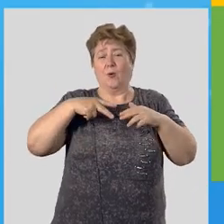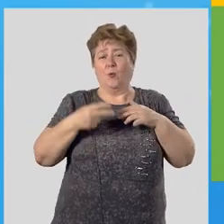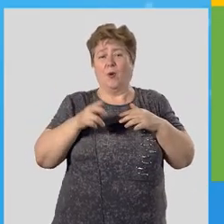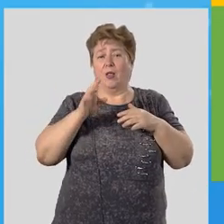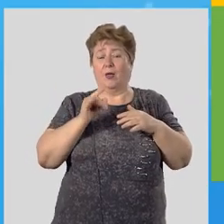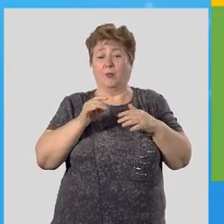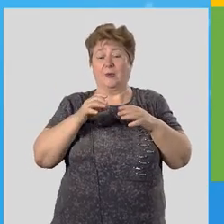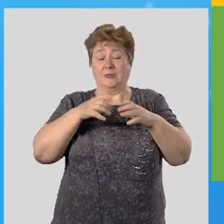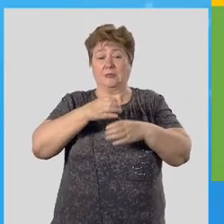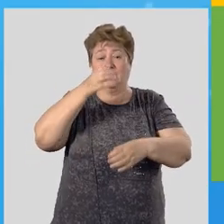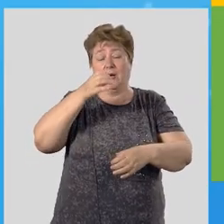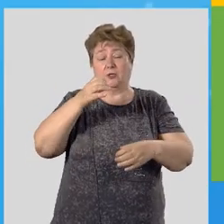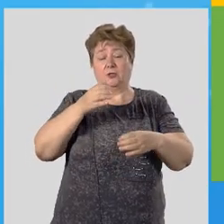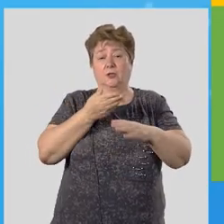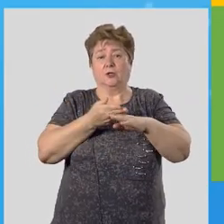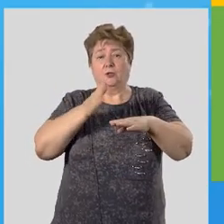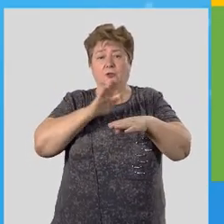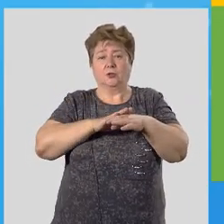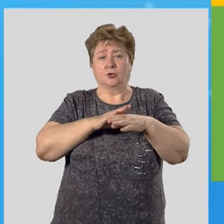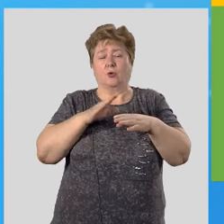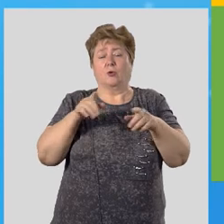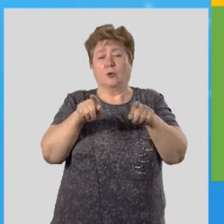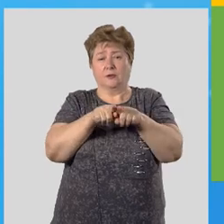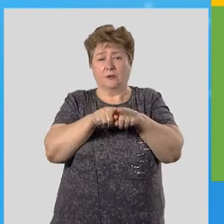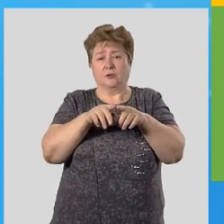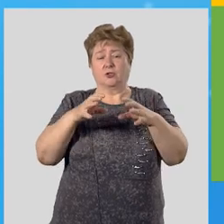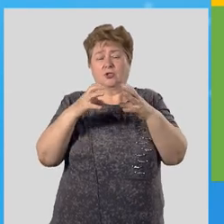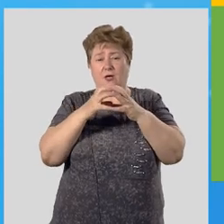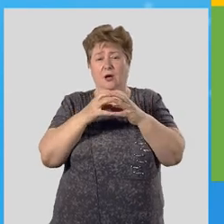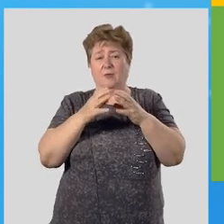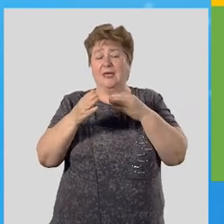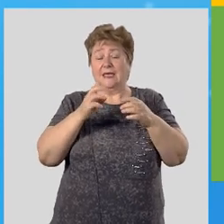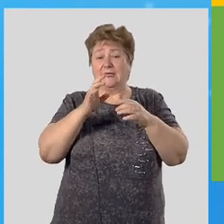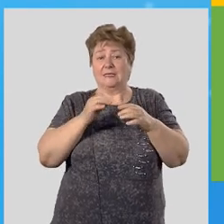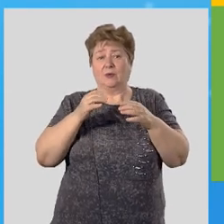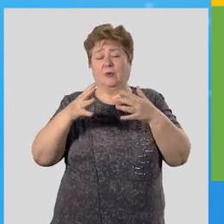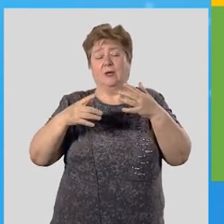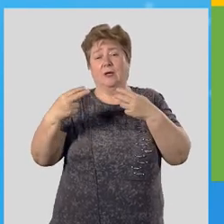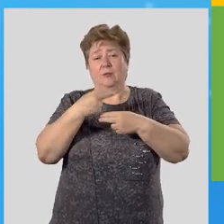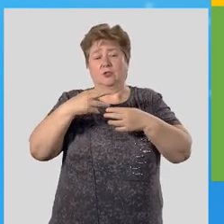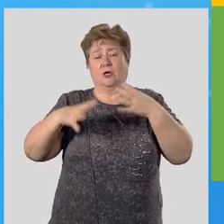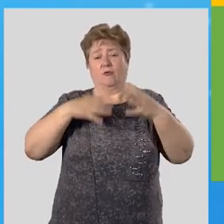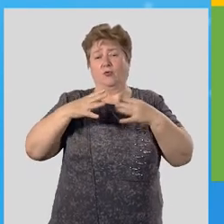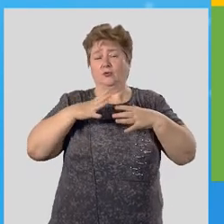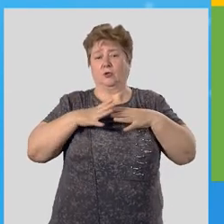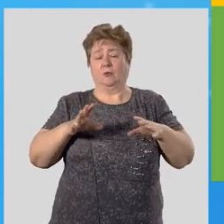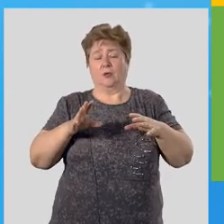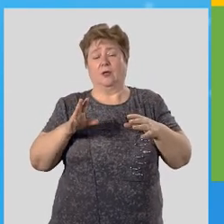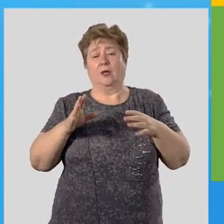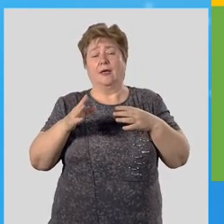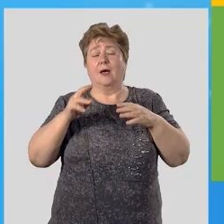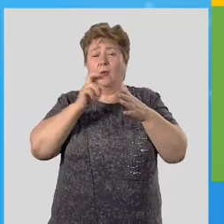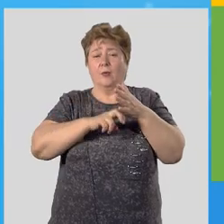с башни одновременно с тяжелыми шарами, если бы не мешал воздух.